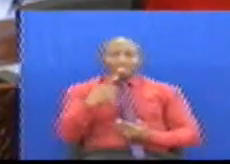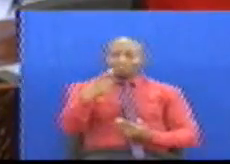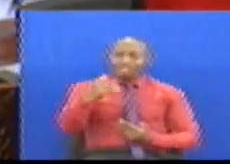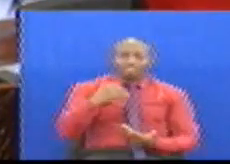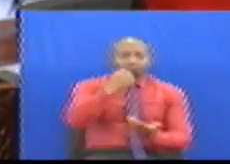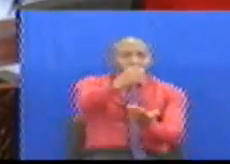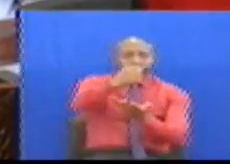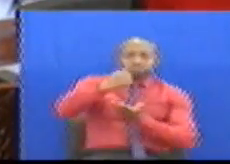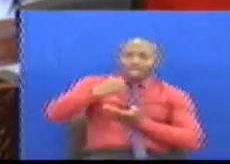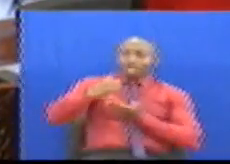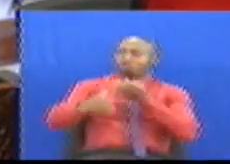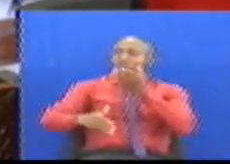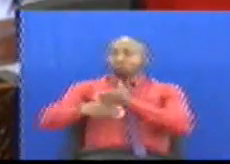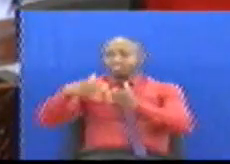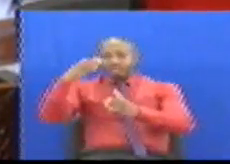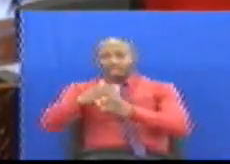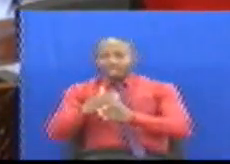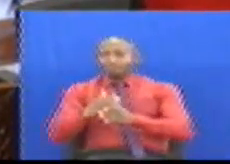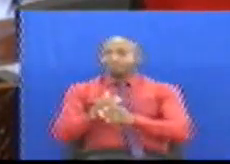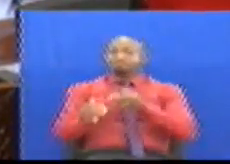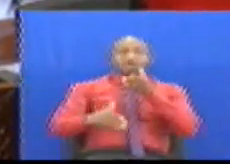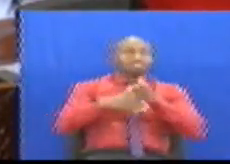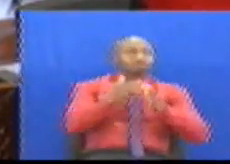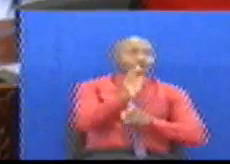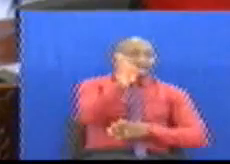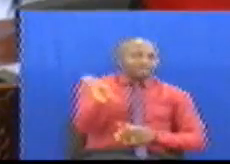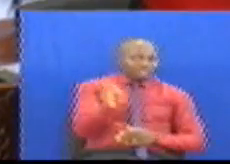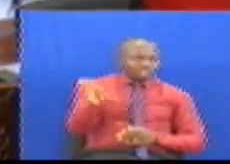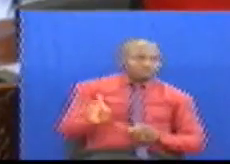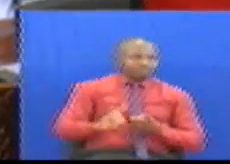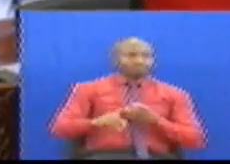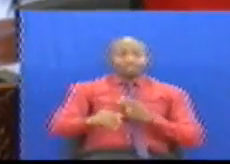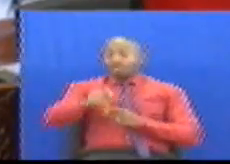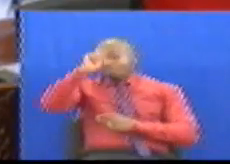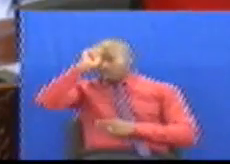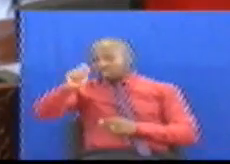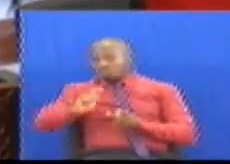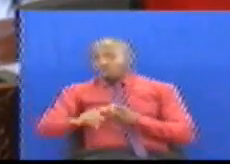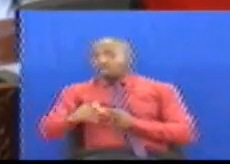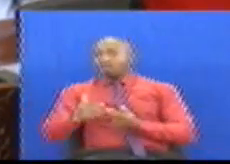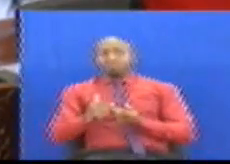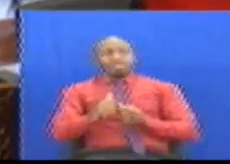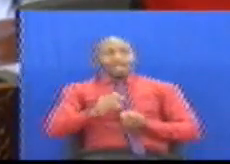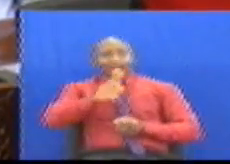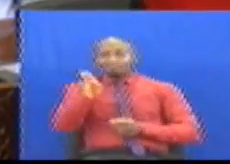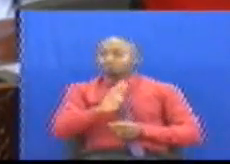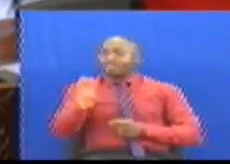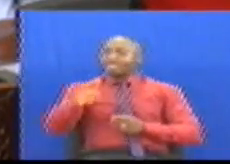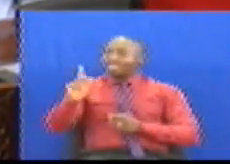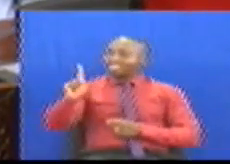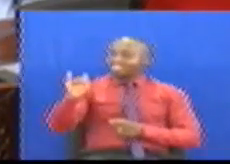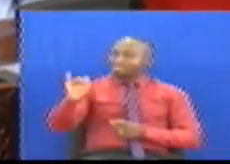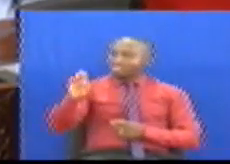ya ujenzi wa majengo ya halmashauri. Mheshimiwa Naibu Spika, halmashauri ya wilaya ya Kipiti imepata